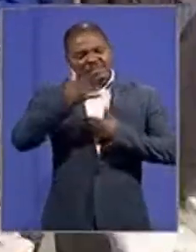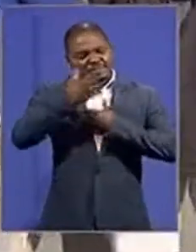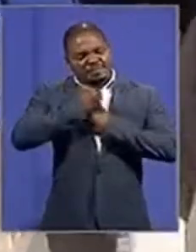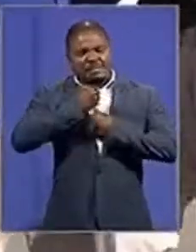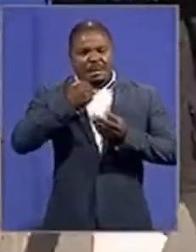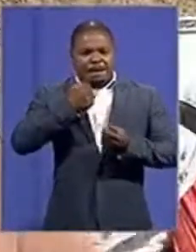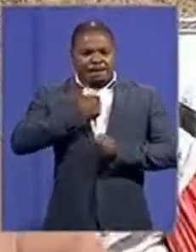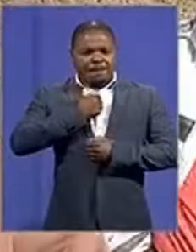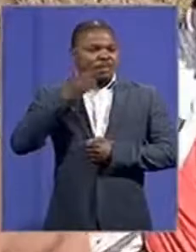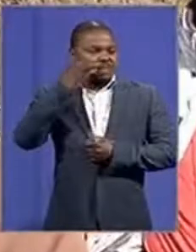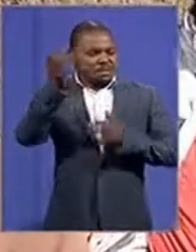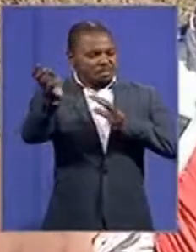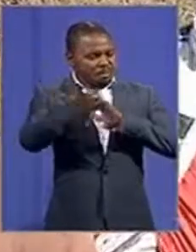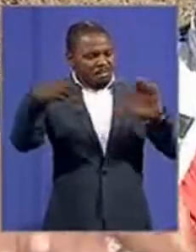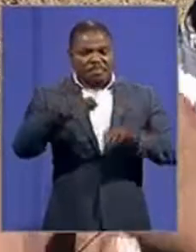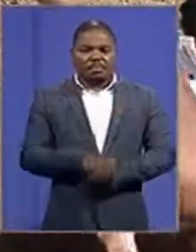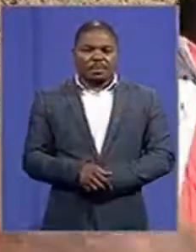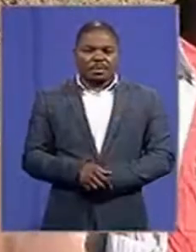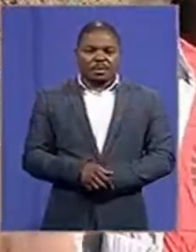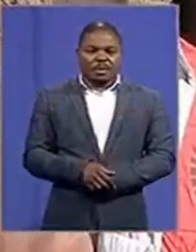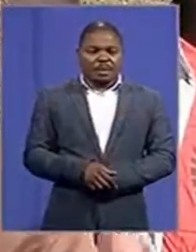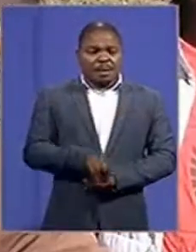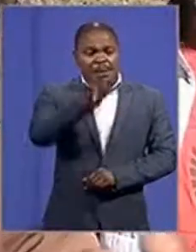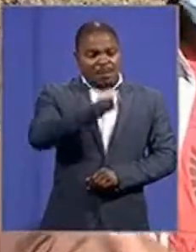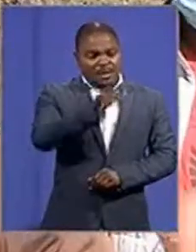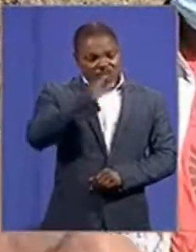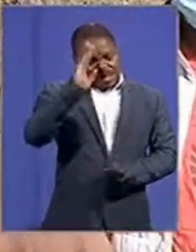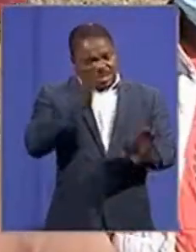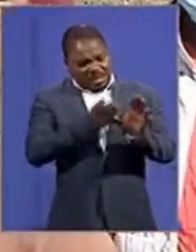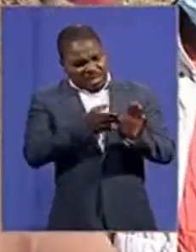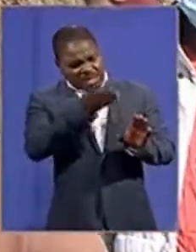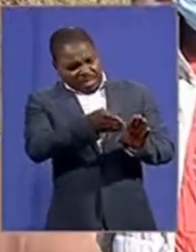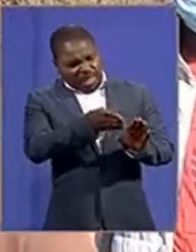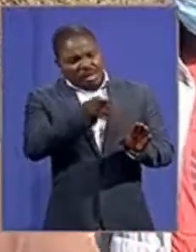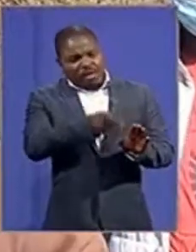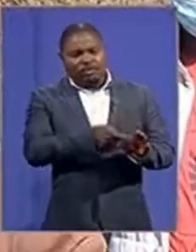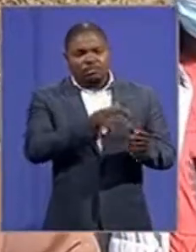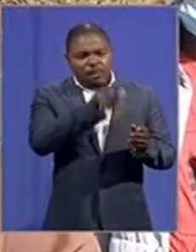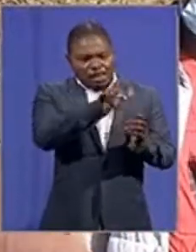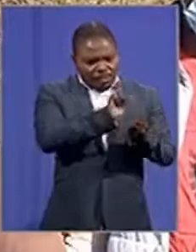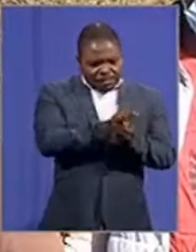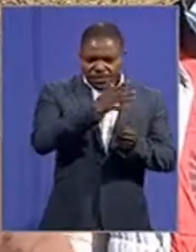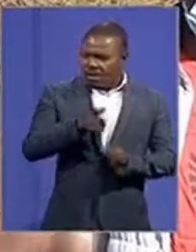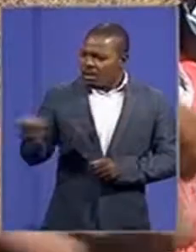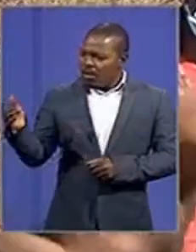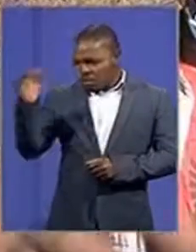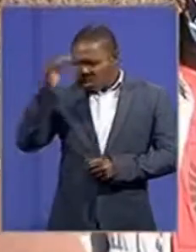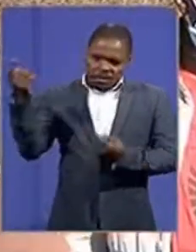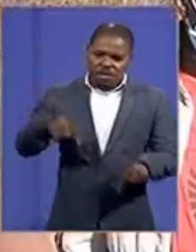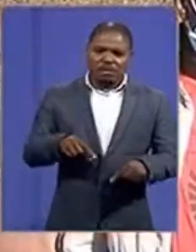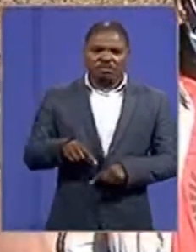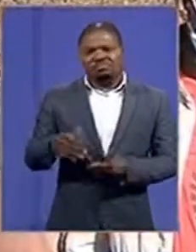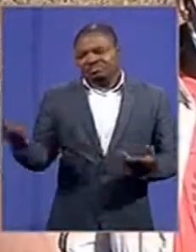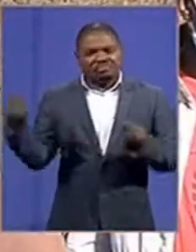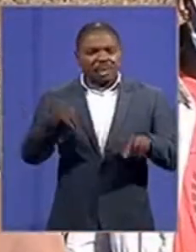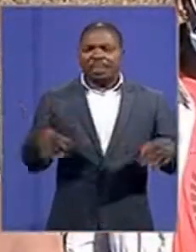ntsele le founu. Really kids are motor mentally disturbed. There ba bitso re etlang le tira motor motsere they don't come. Here tla ka mara fa reference